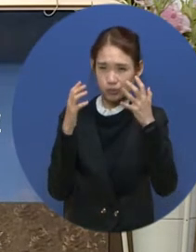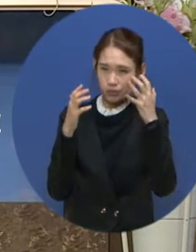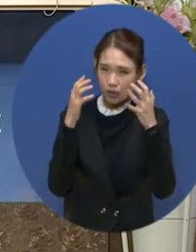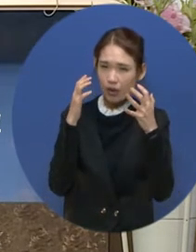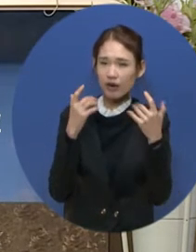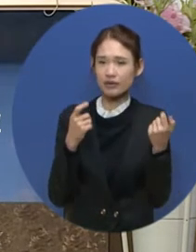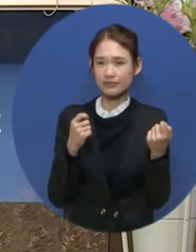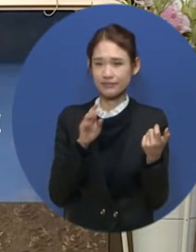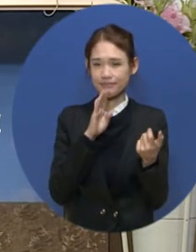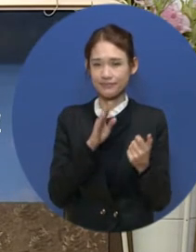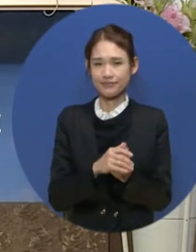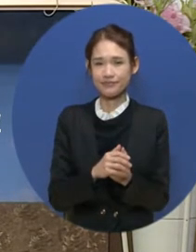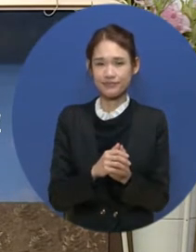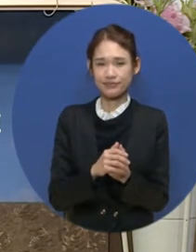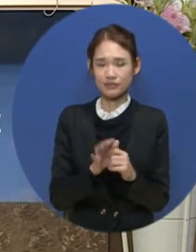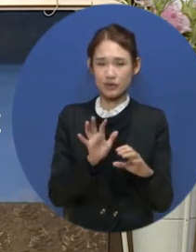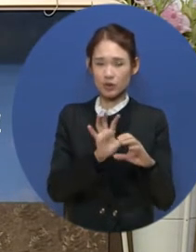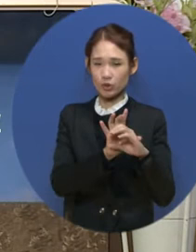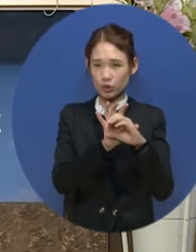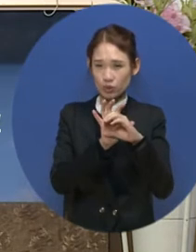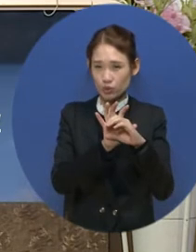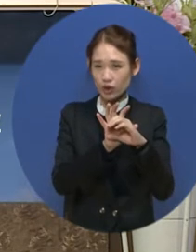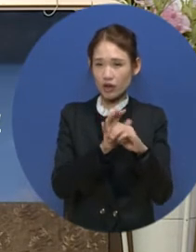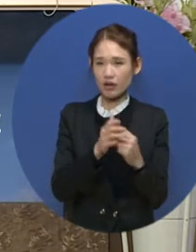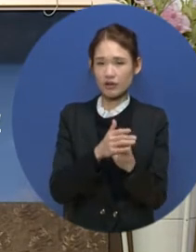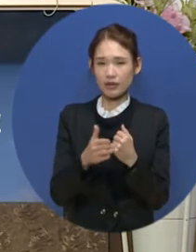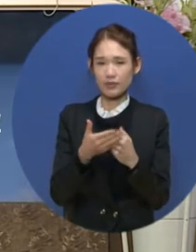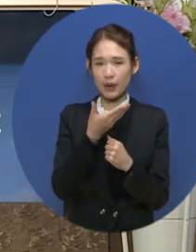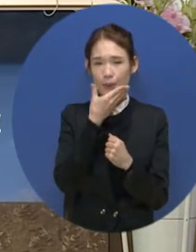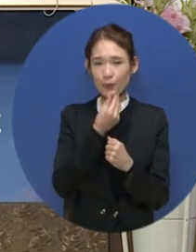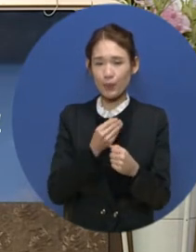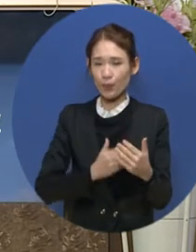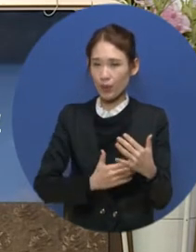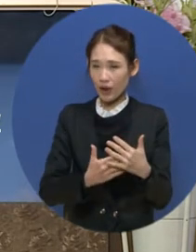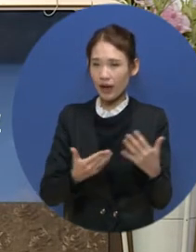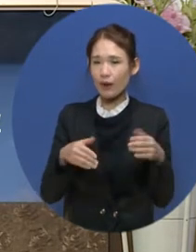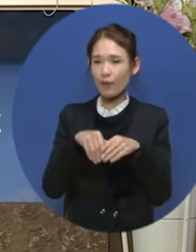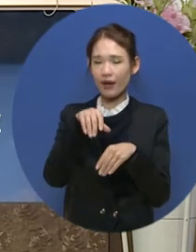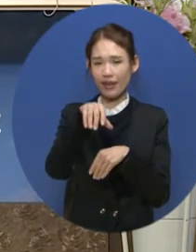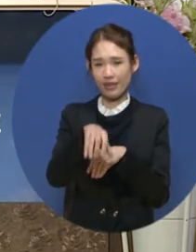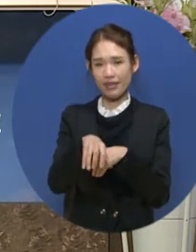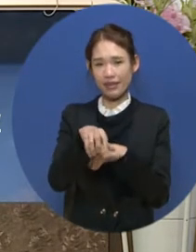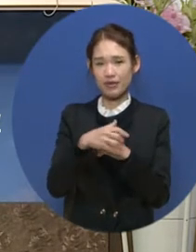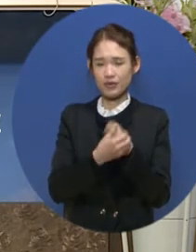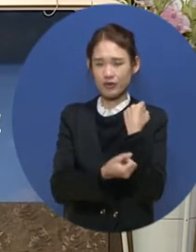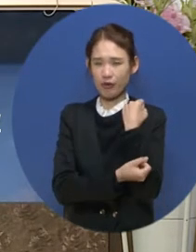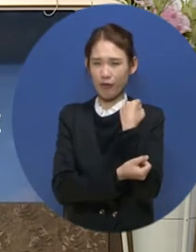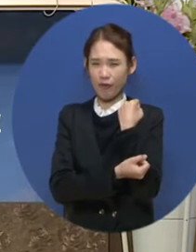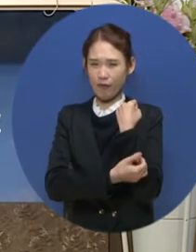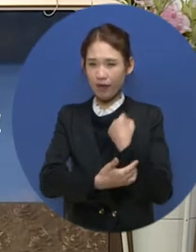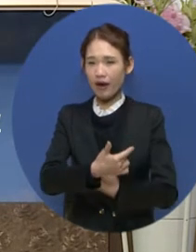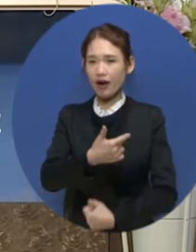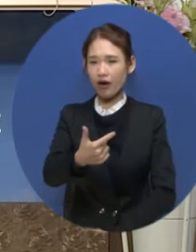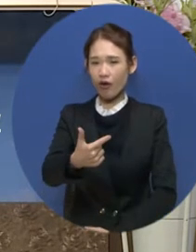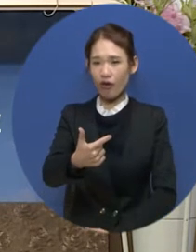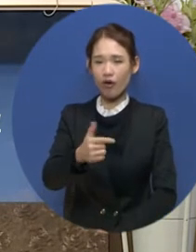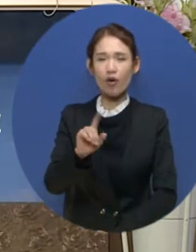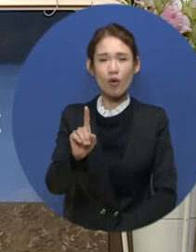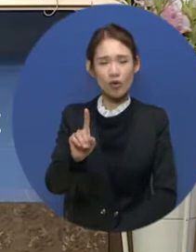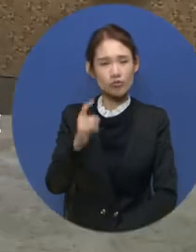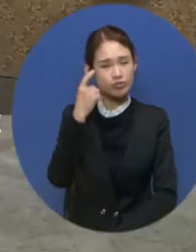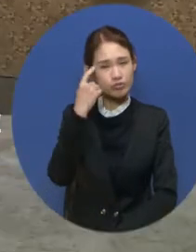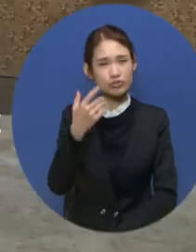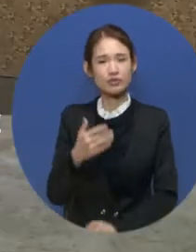인데요 어 저기 코로나 일부가 또 이 복지관 에도 많은 영향을 미쳤을 것 같은데 를 어떠신가요